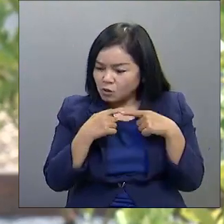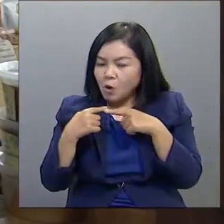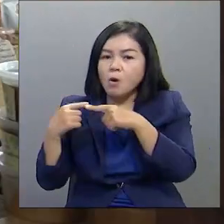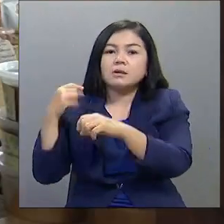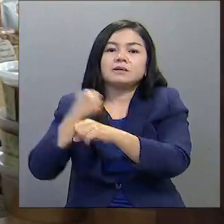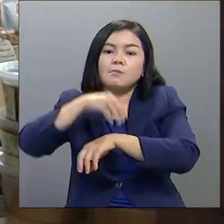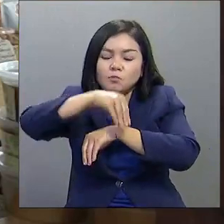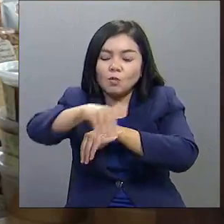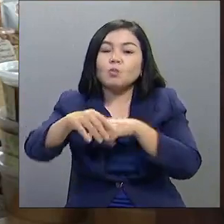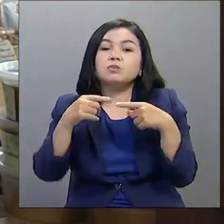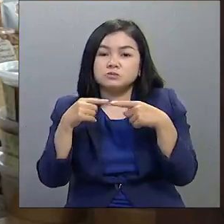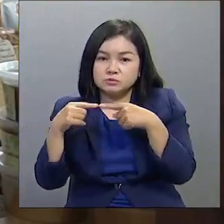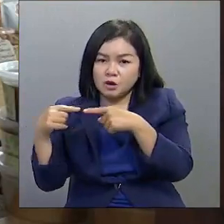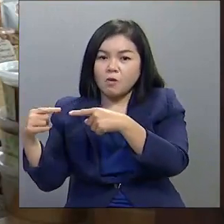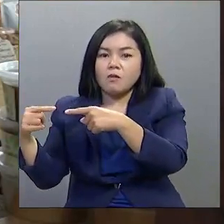ไรเงี้ยค่ะ